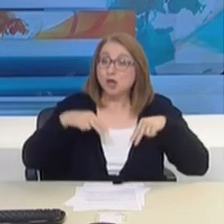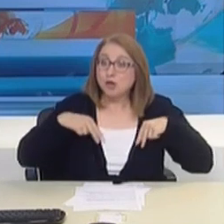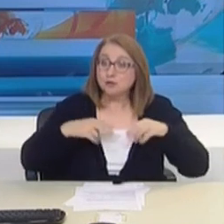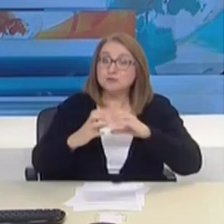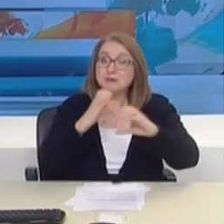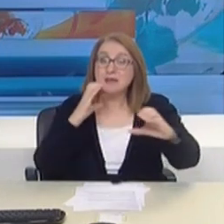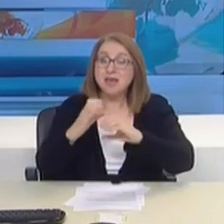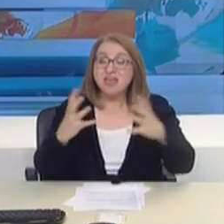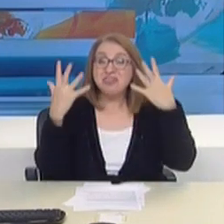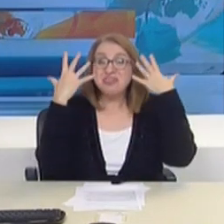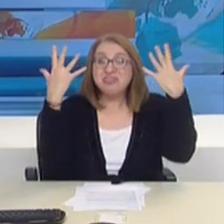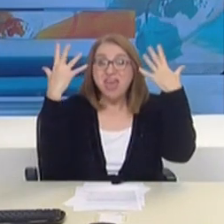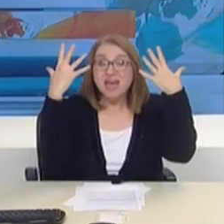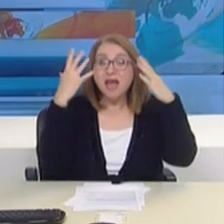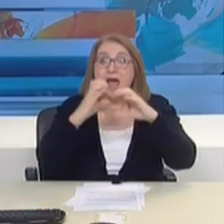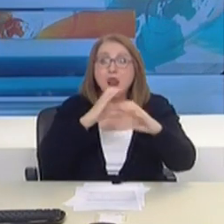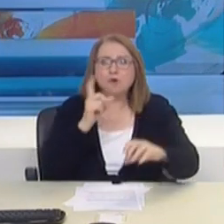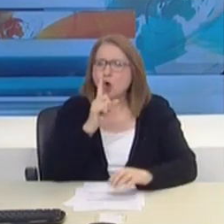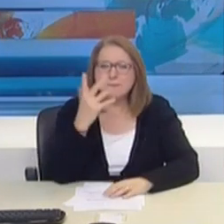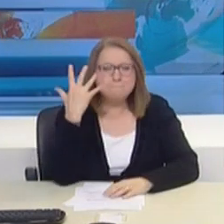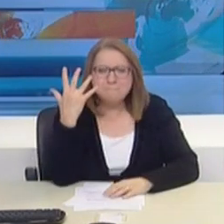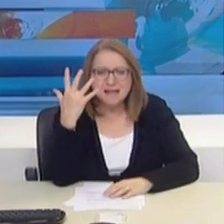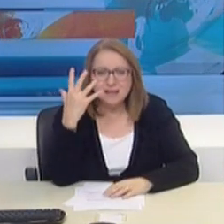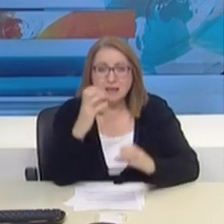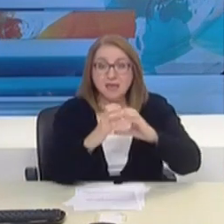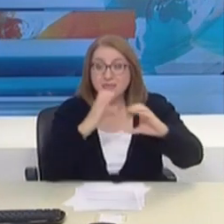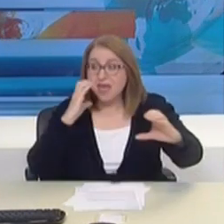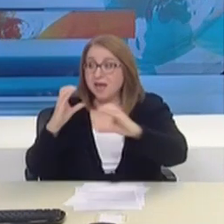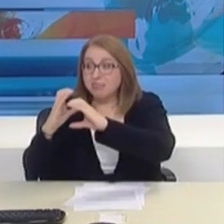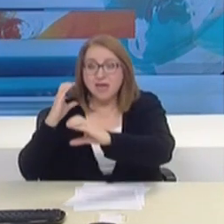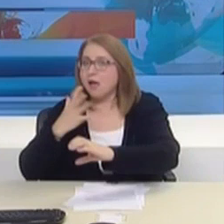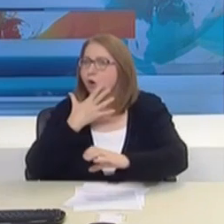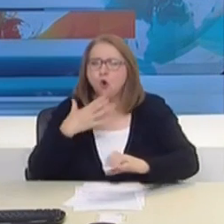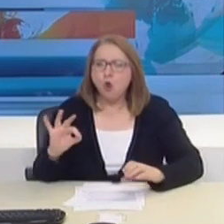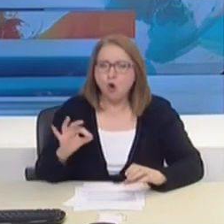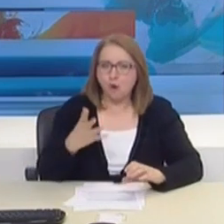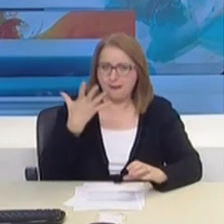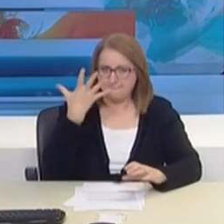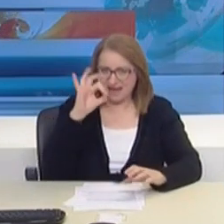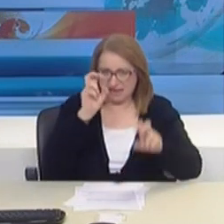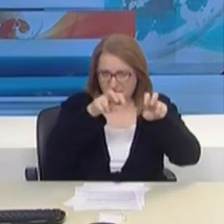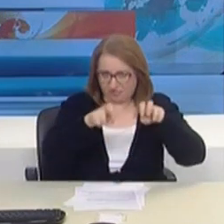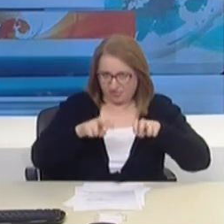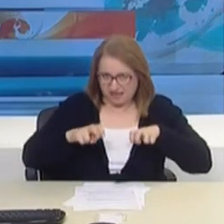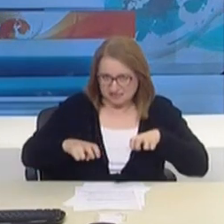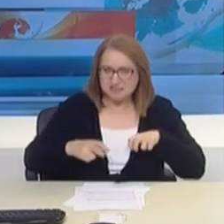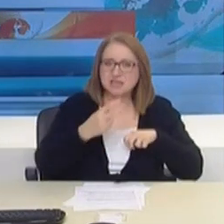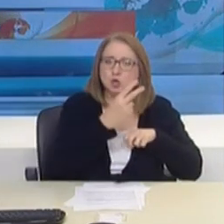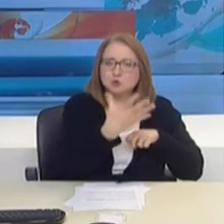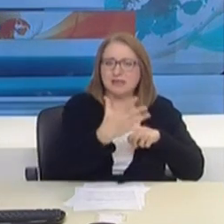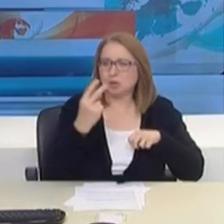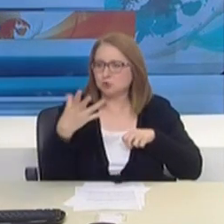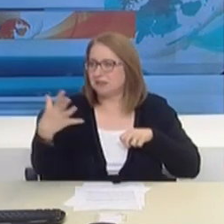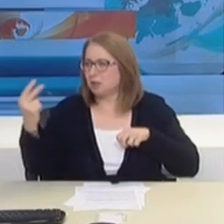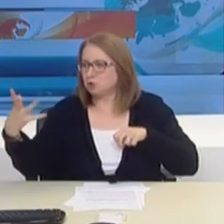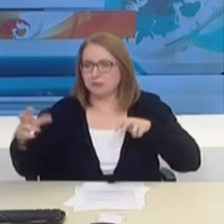10 λεωφορεία για να τηρηθεί το 25 άτομα σε ένα 50 να κληθούν οι αποστάσεις και μάλιστα και 3 βαν για να μεταφερθούν